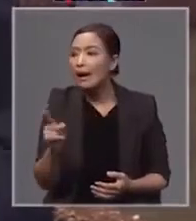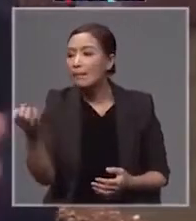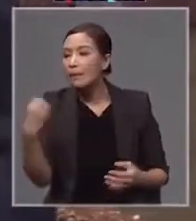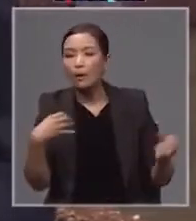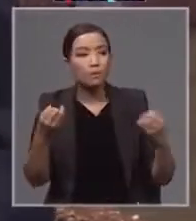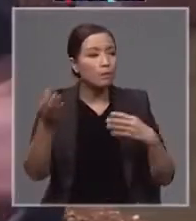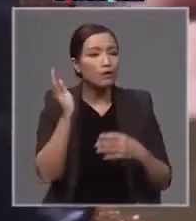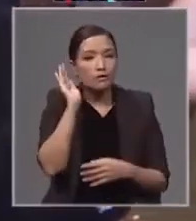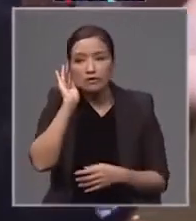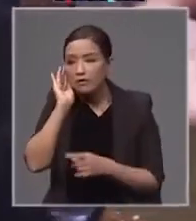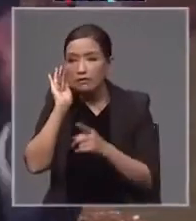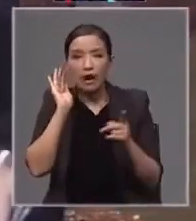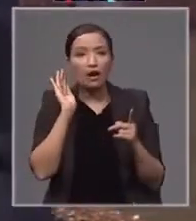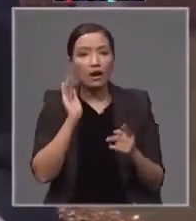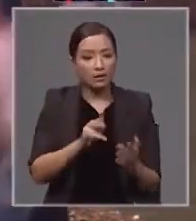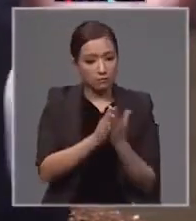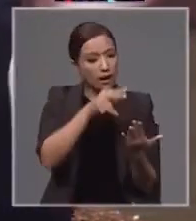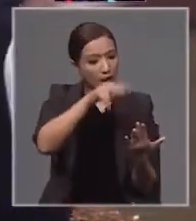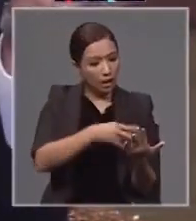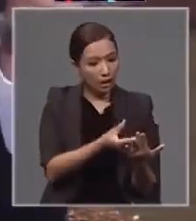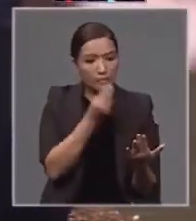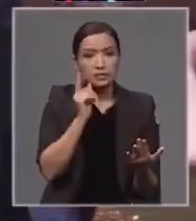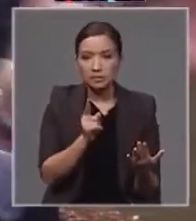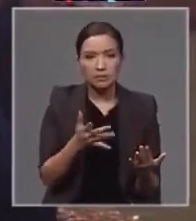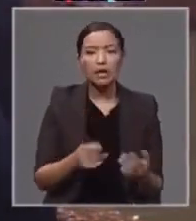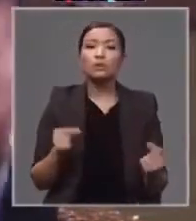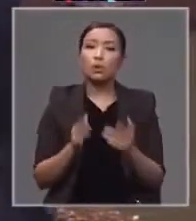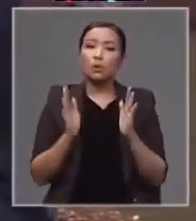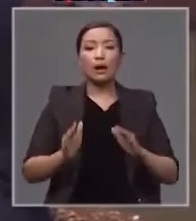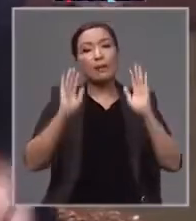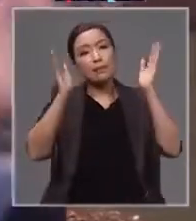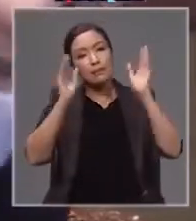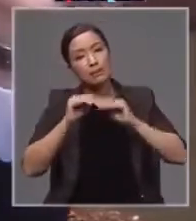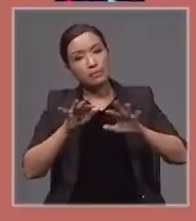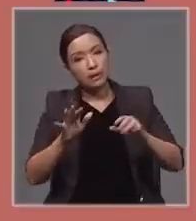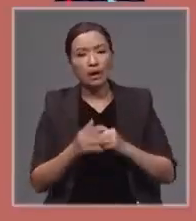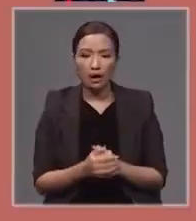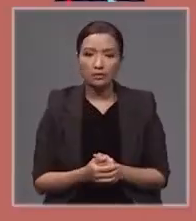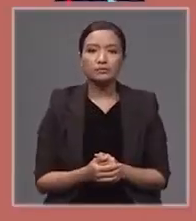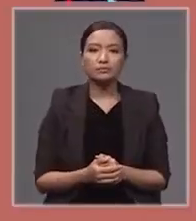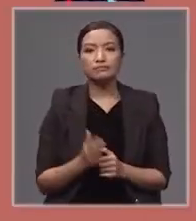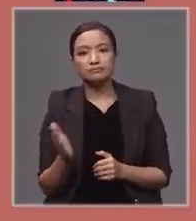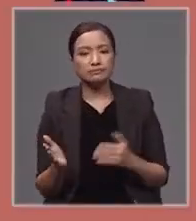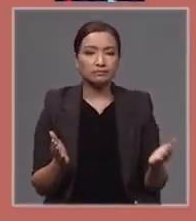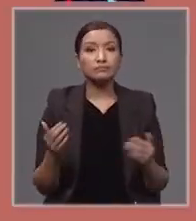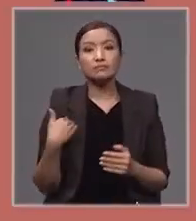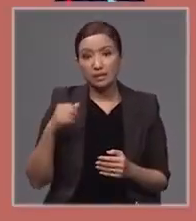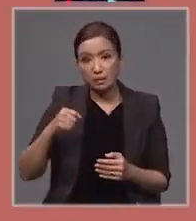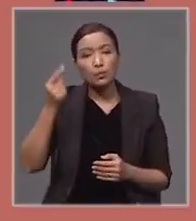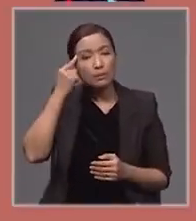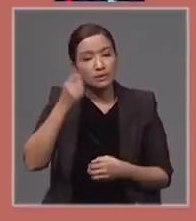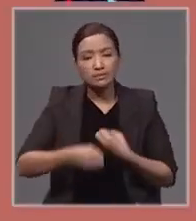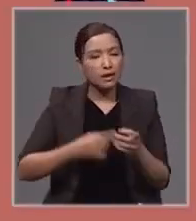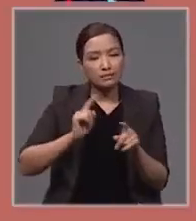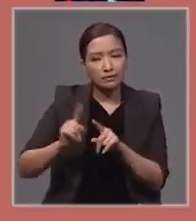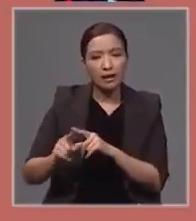ากสื ่อ แล้วก็จะมีคนที ่รณรงค ์นะฮะความจุดยืนหรือว่าความคิดเห็นต่าง